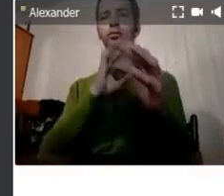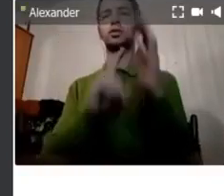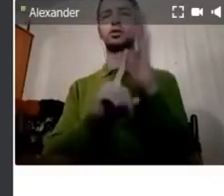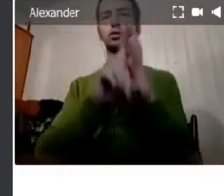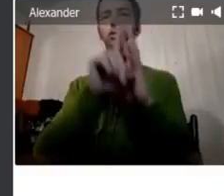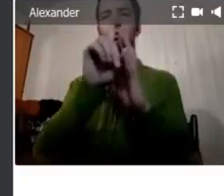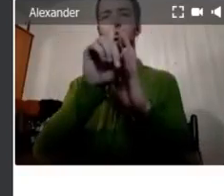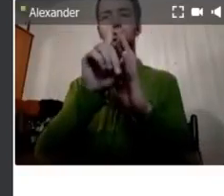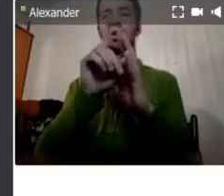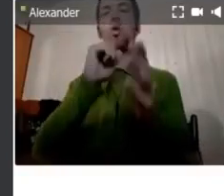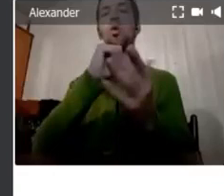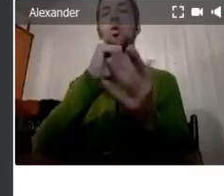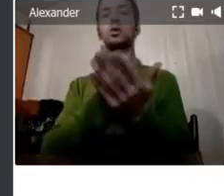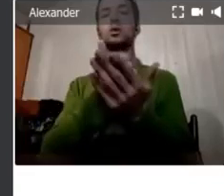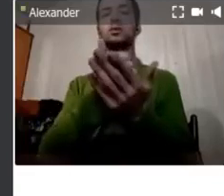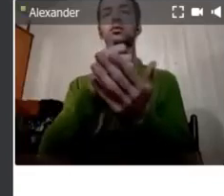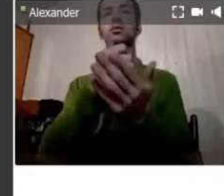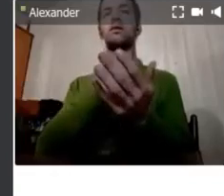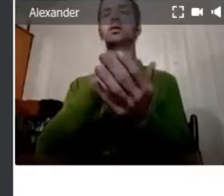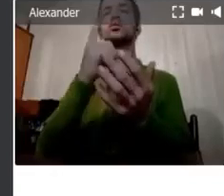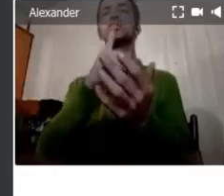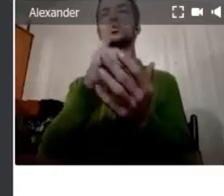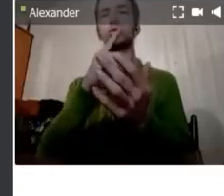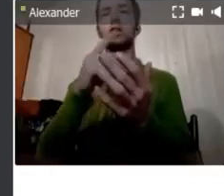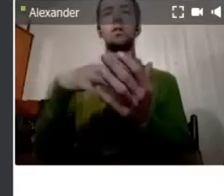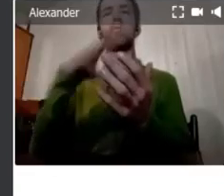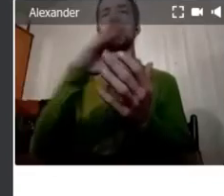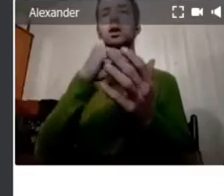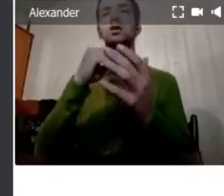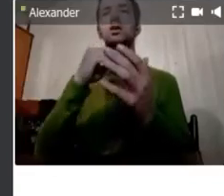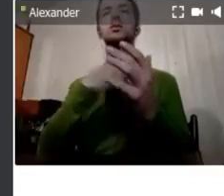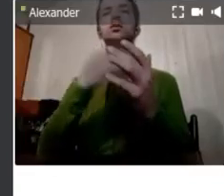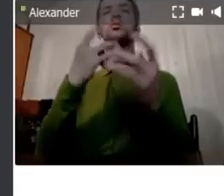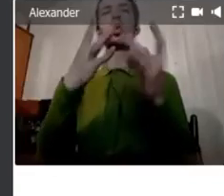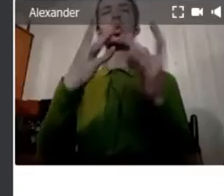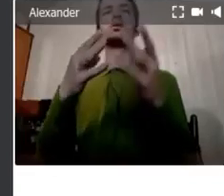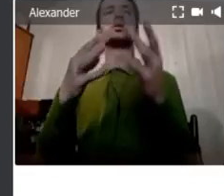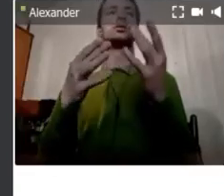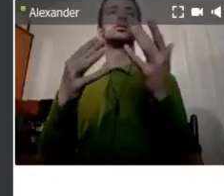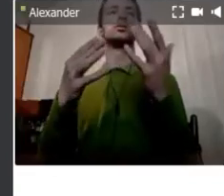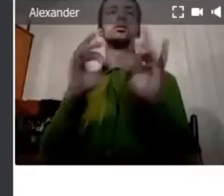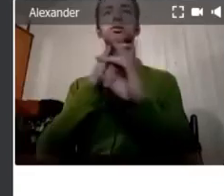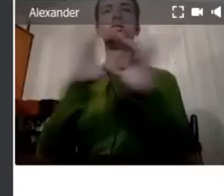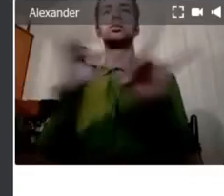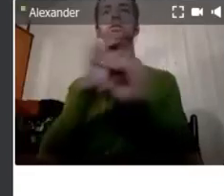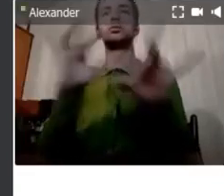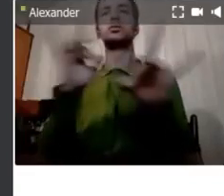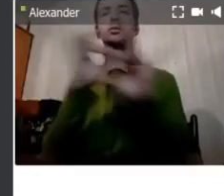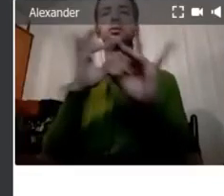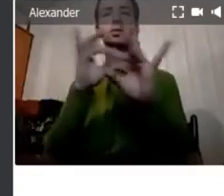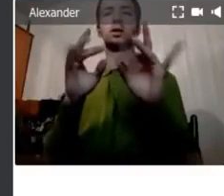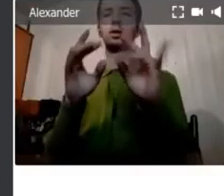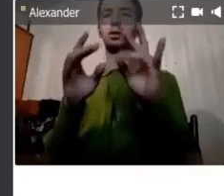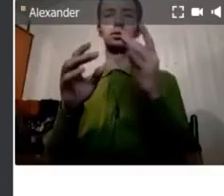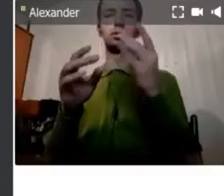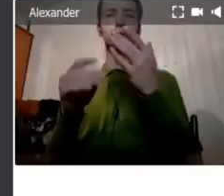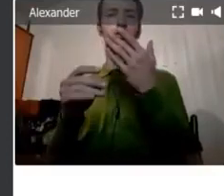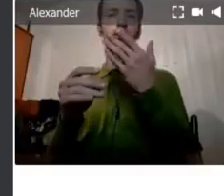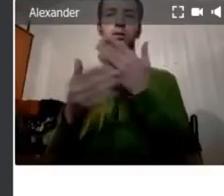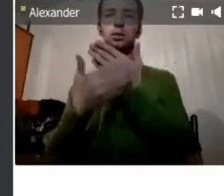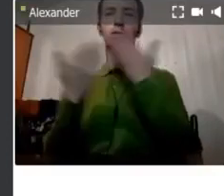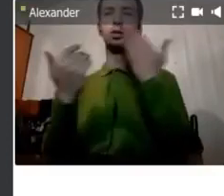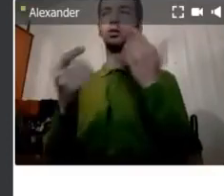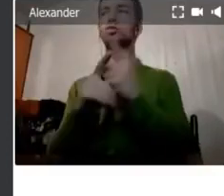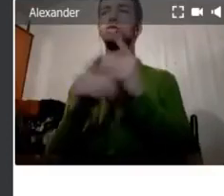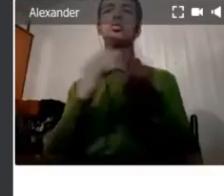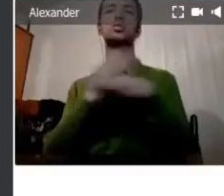правильному приглашению, по возражениям, все что угодно, изучить теоретически, не заработать при этом ни цента, ни рубля. Да? Я